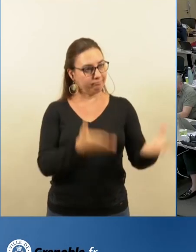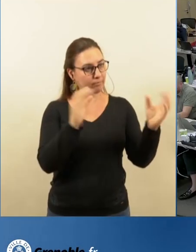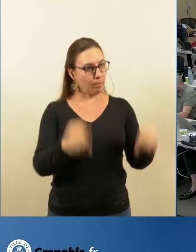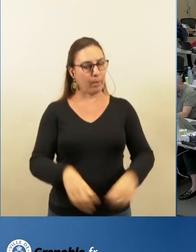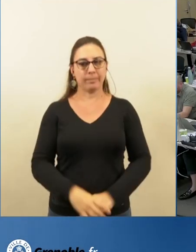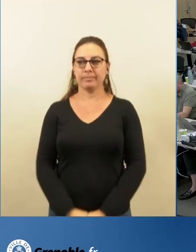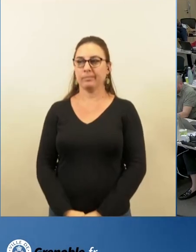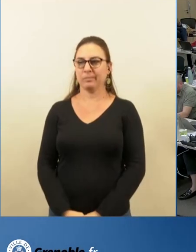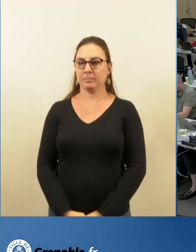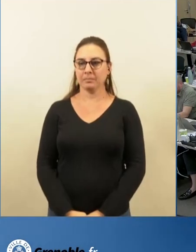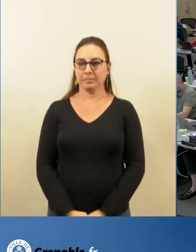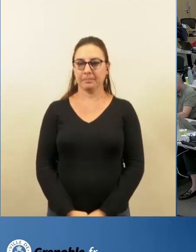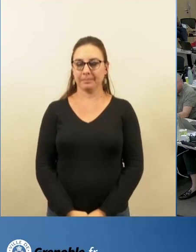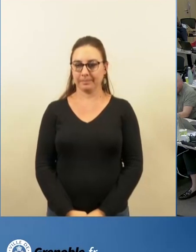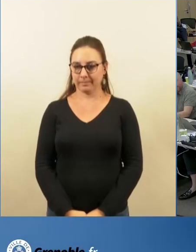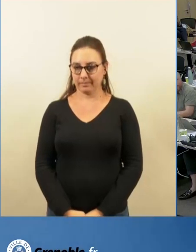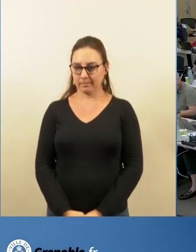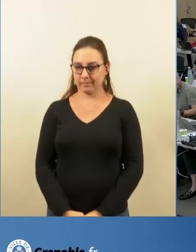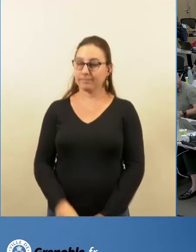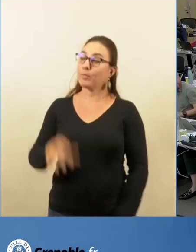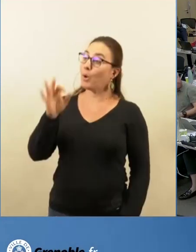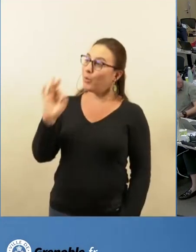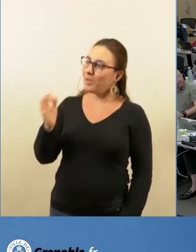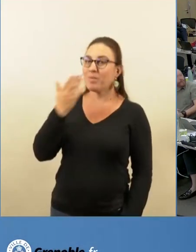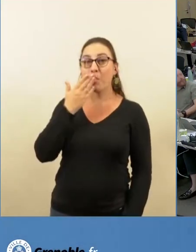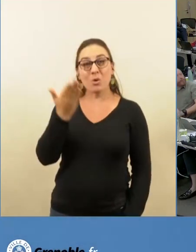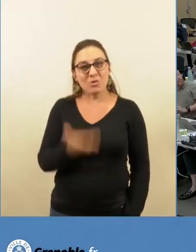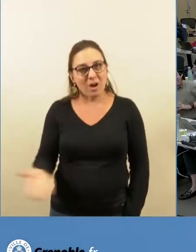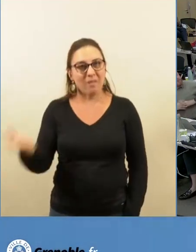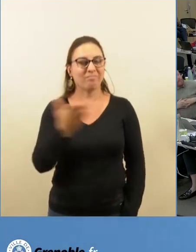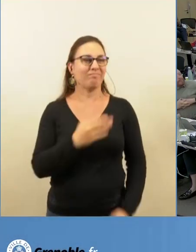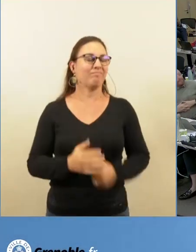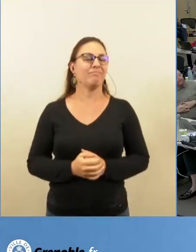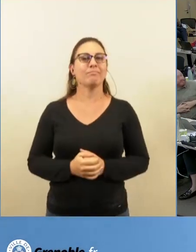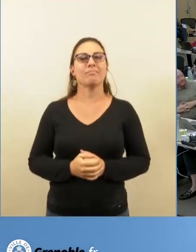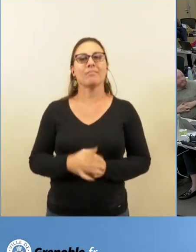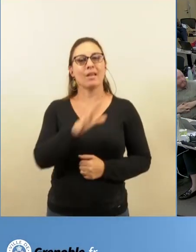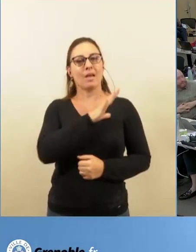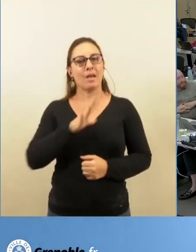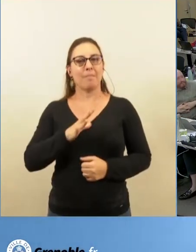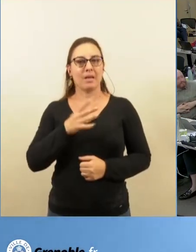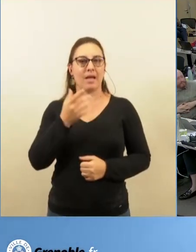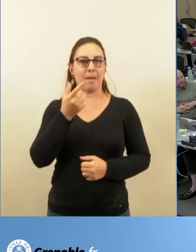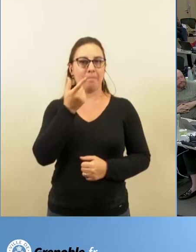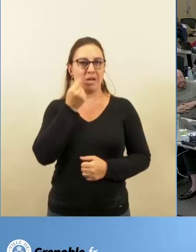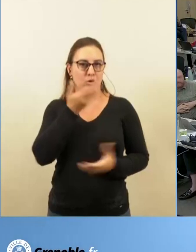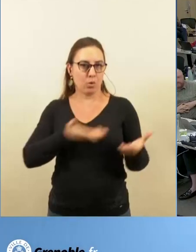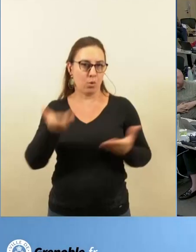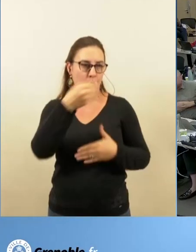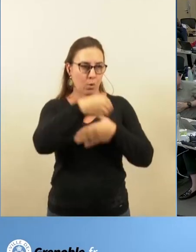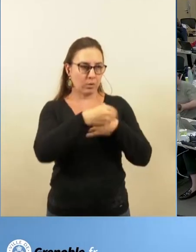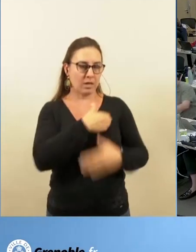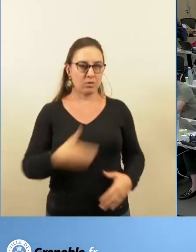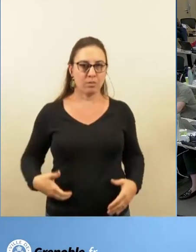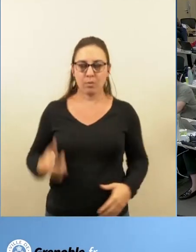parole oui bonjour à toutes bonjour à tous mesdames les concerts municipales messieurs les conseillers